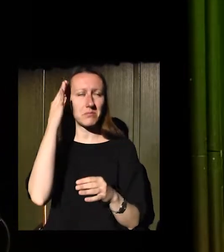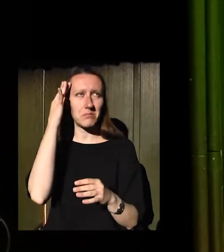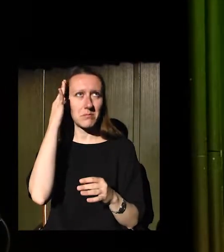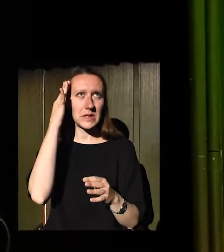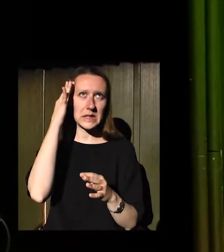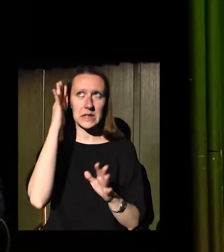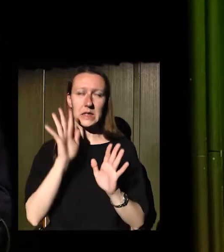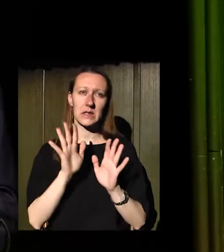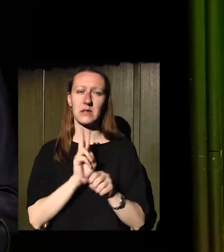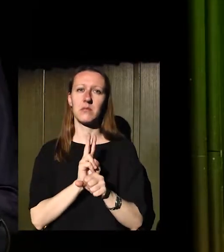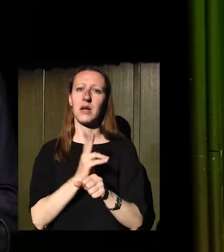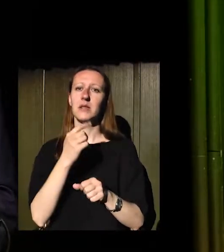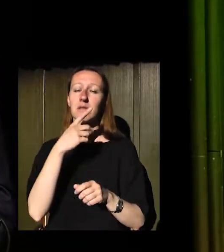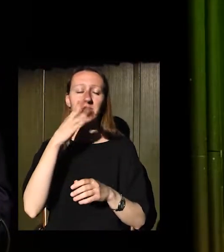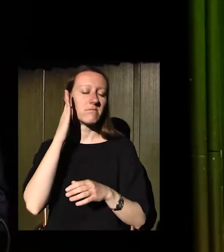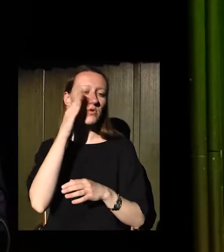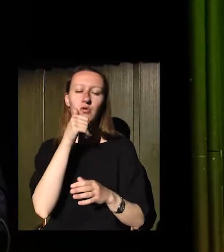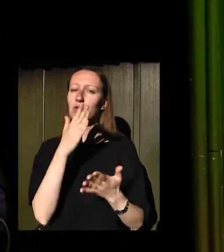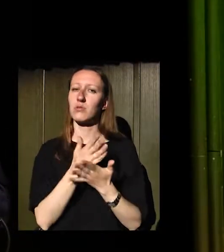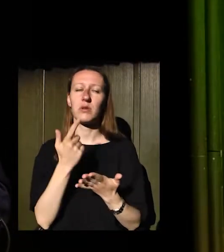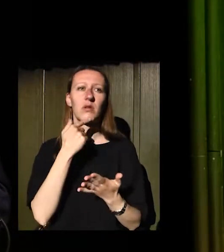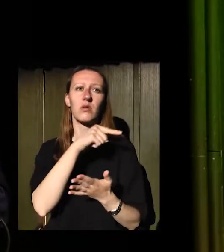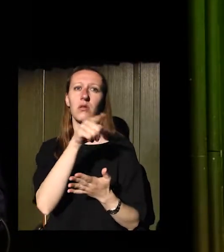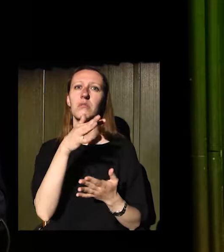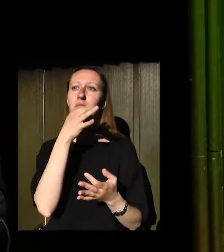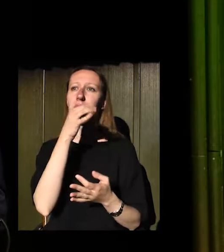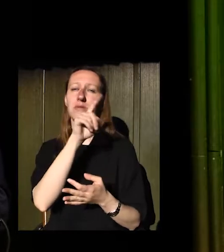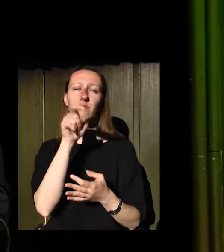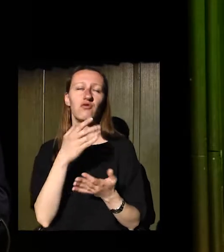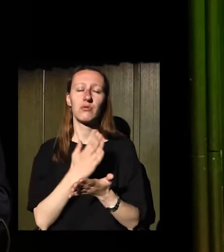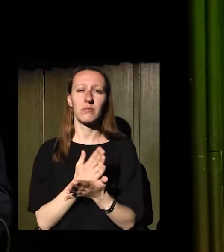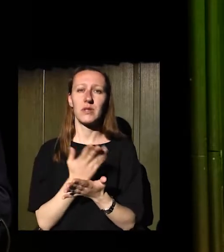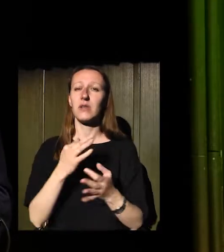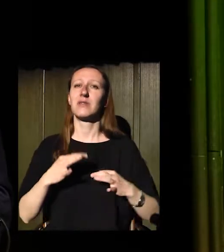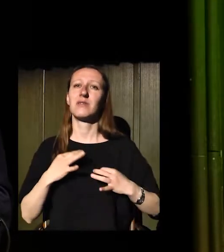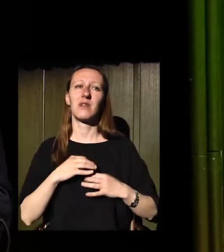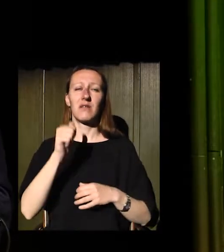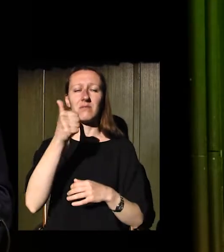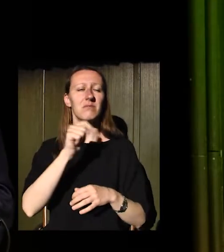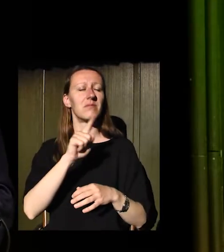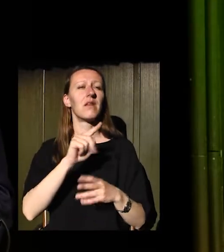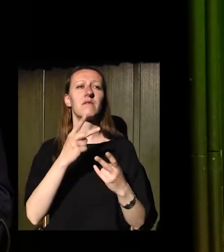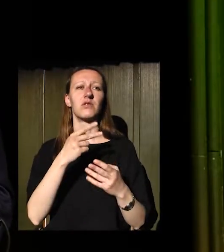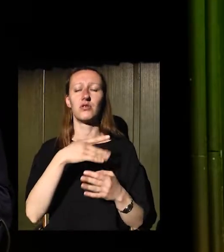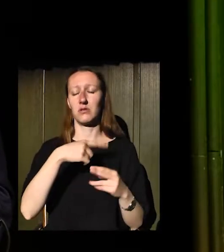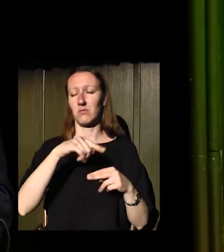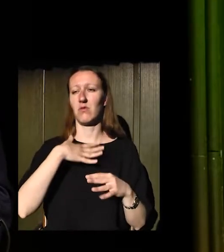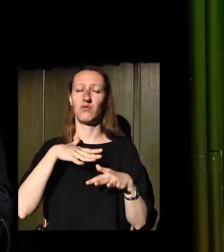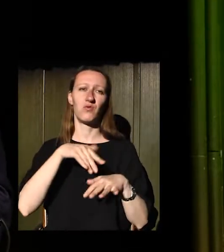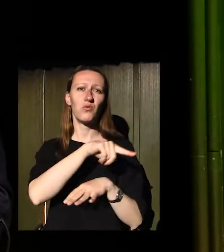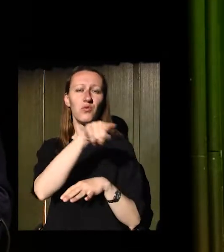zabrinuti jer predstoji razdoblje neizvjesnosti oko elementarnih pitanja, oko zdravlja najosjetljivijeg dijela naših